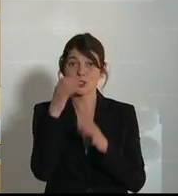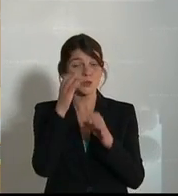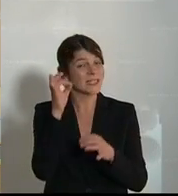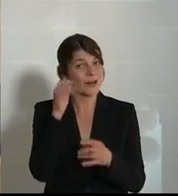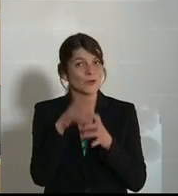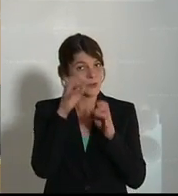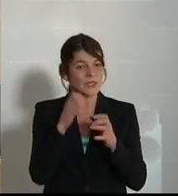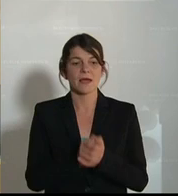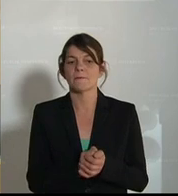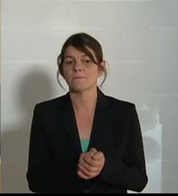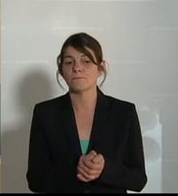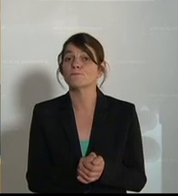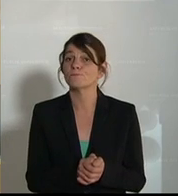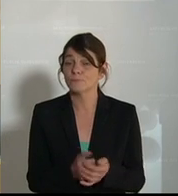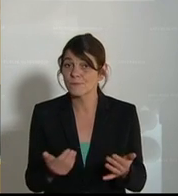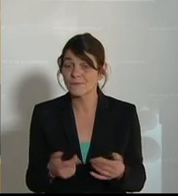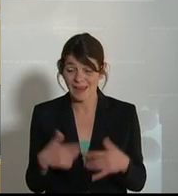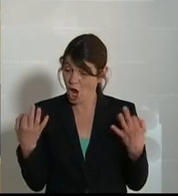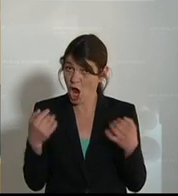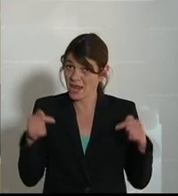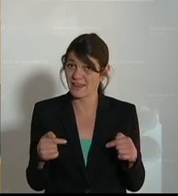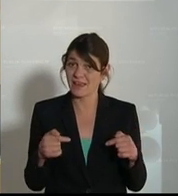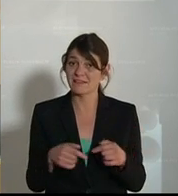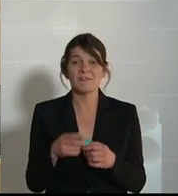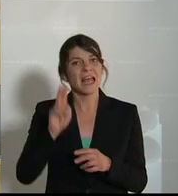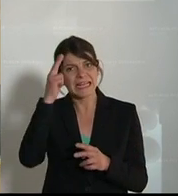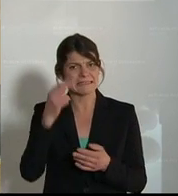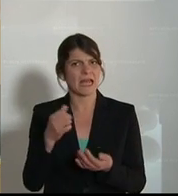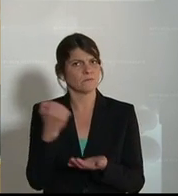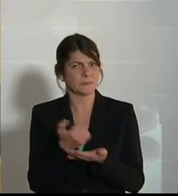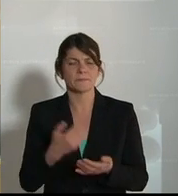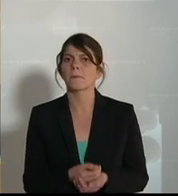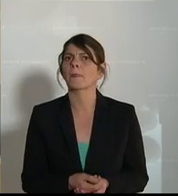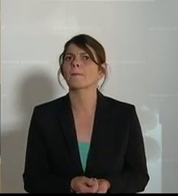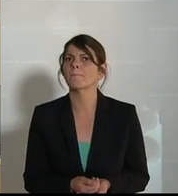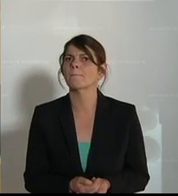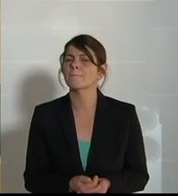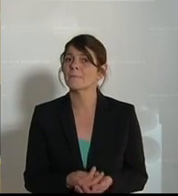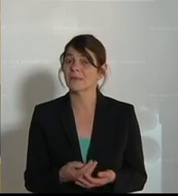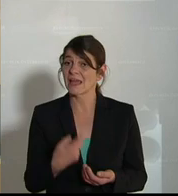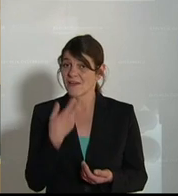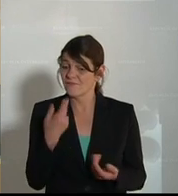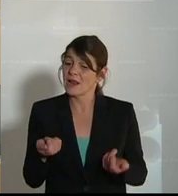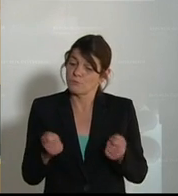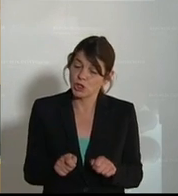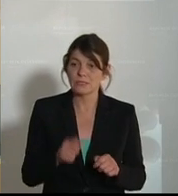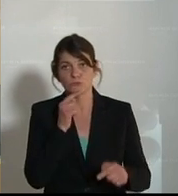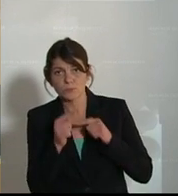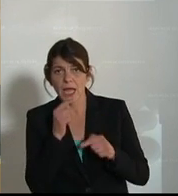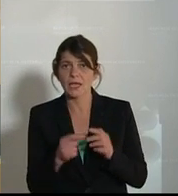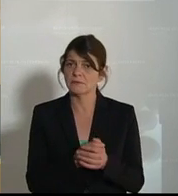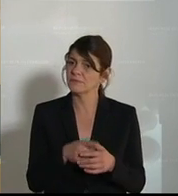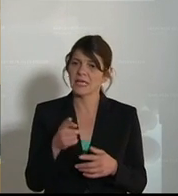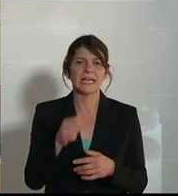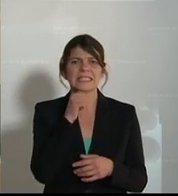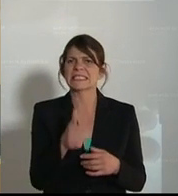Zuseherinnen und Zuseher. Die heutige Kennzeichnung, die wir beschließen, besprechen, ist sicher nicht